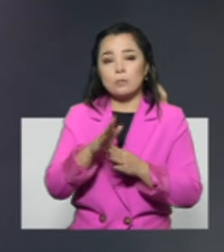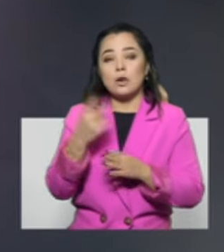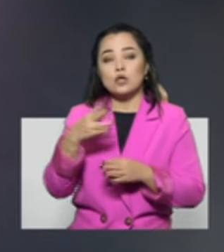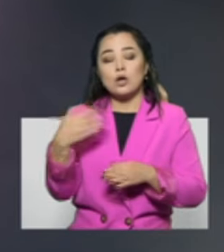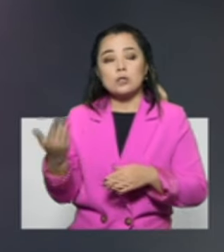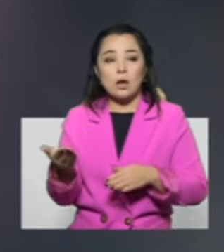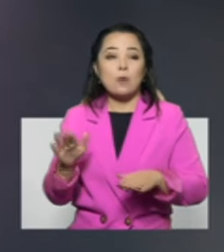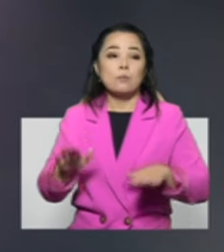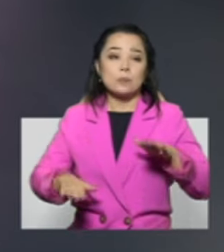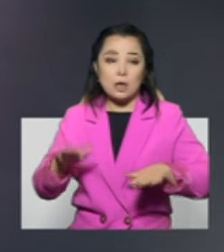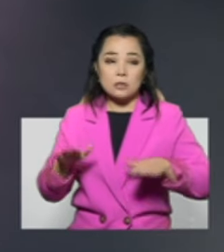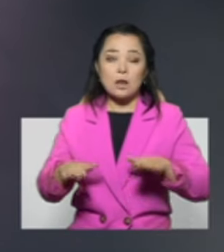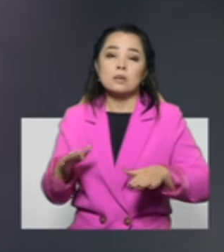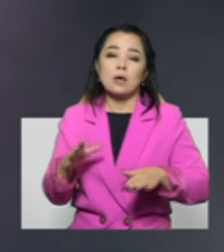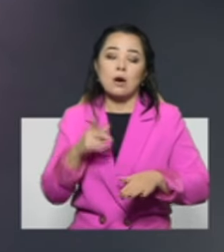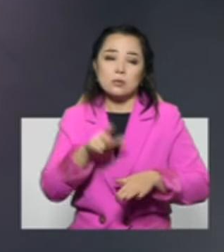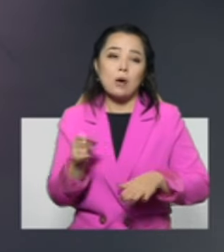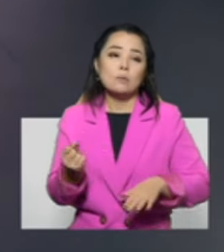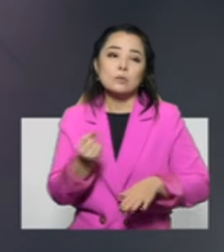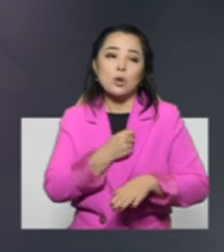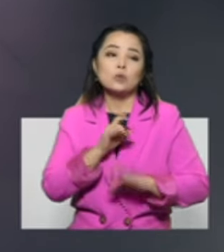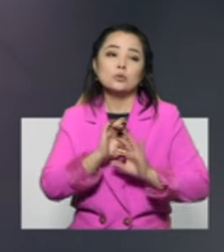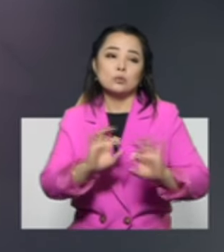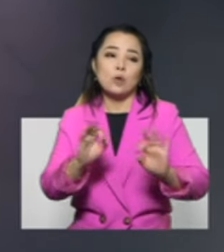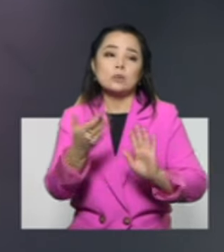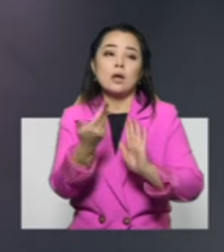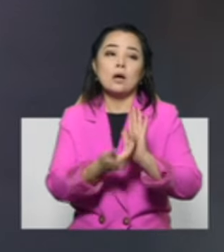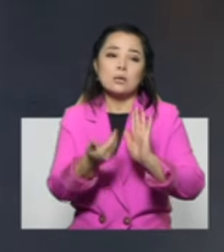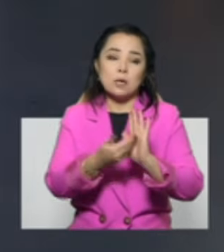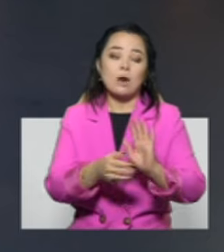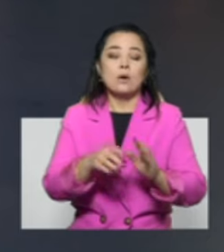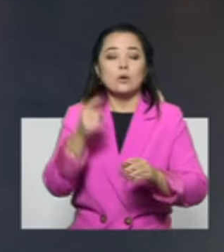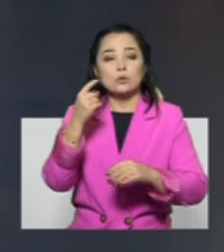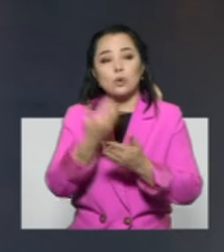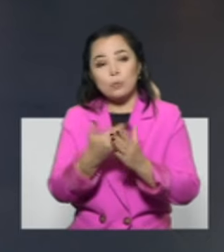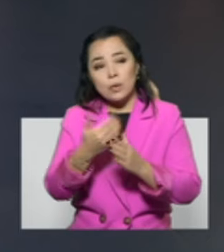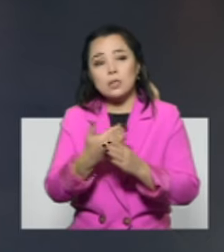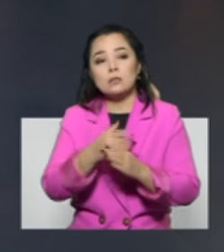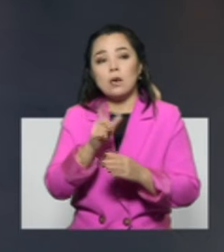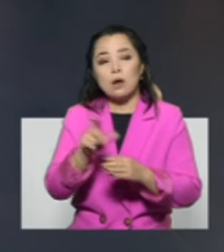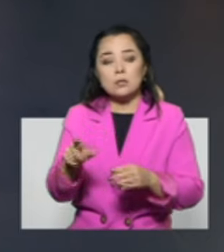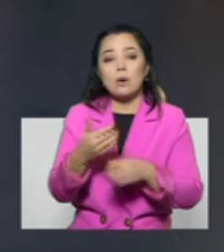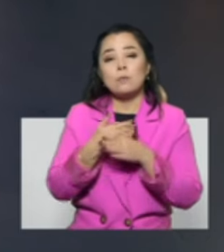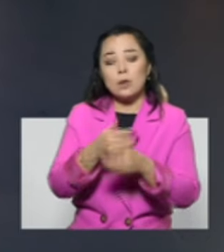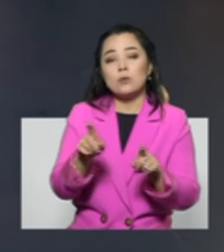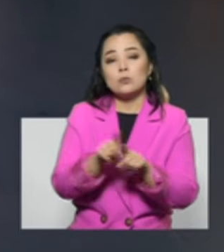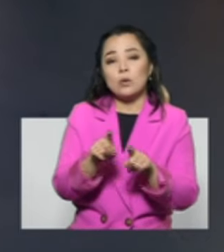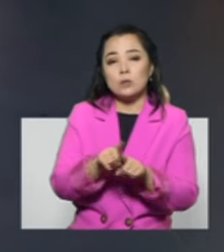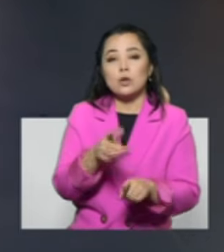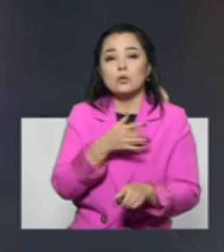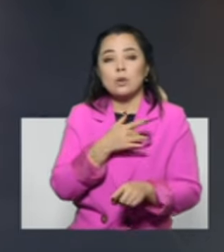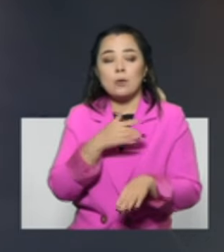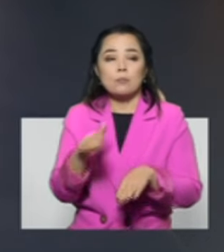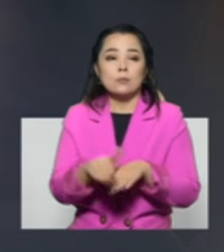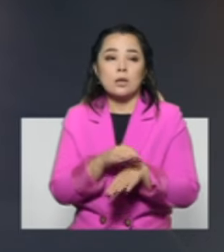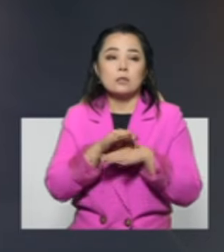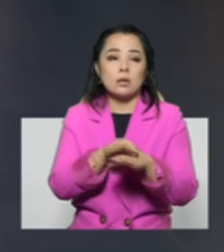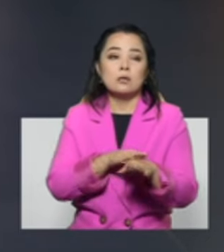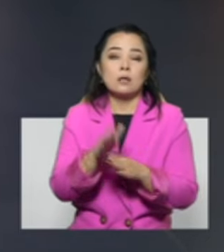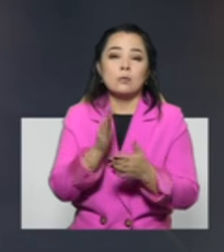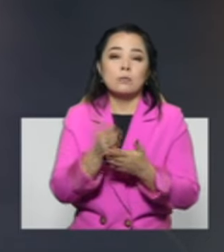басында адамдарға жан ашып тұратын, түсіндіретін, көмектесетін, шаруасын тез бітіріп беретін, жүрегі эмпатияға